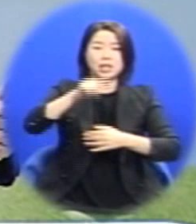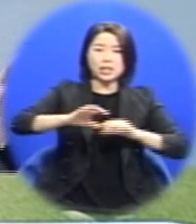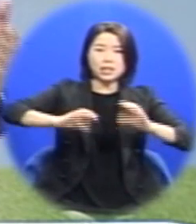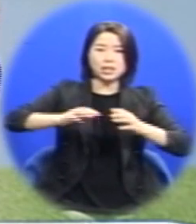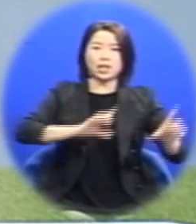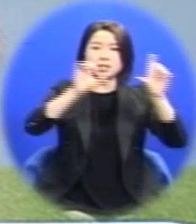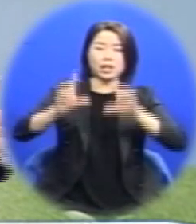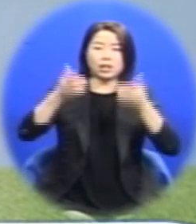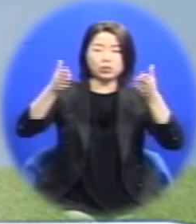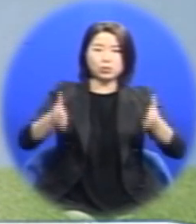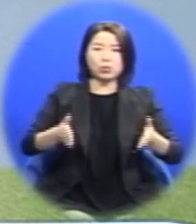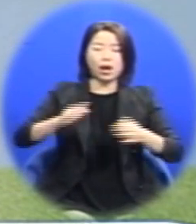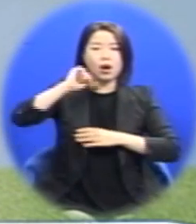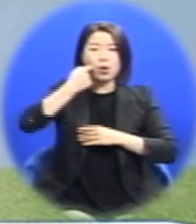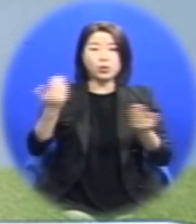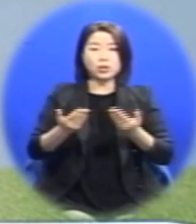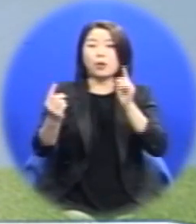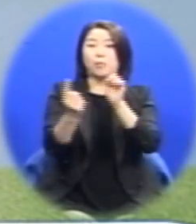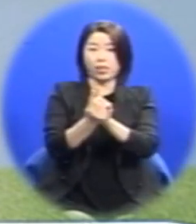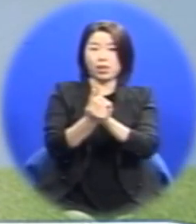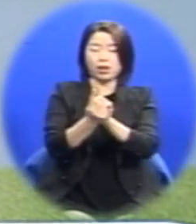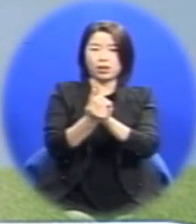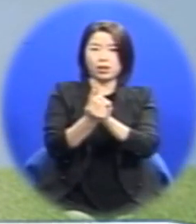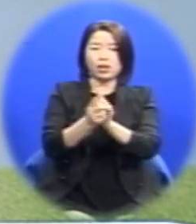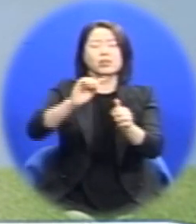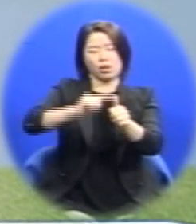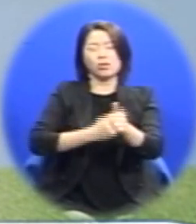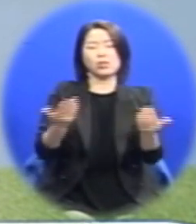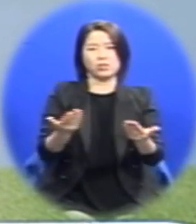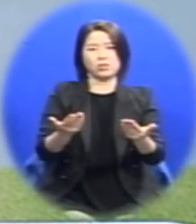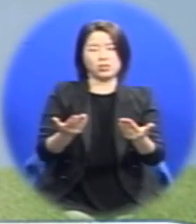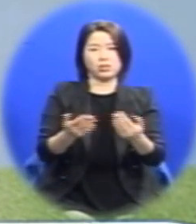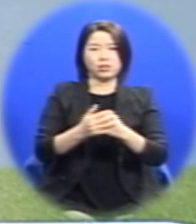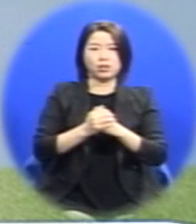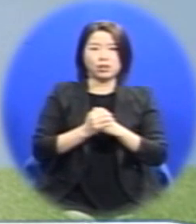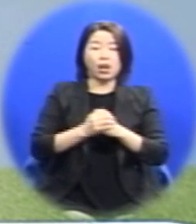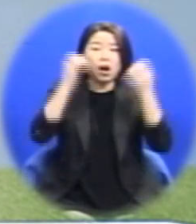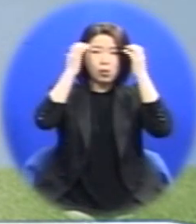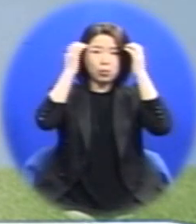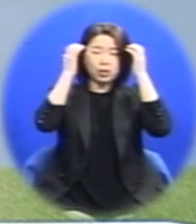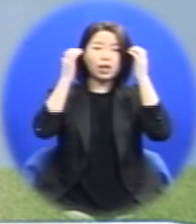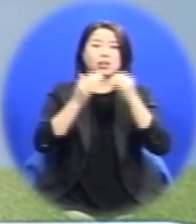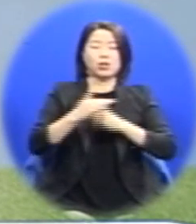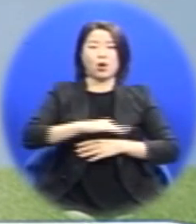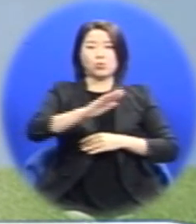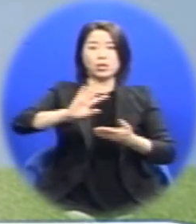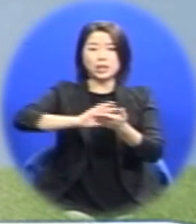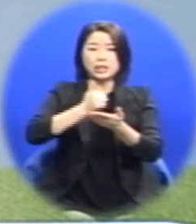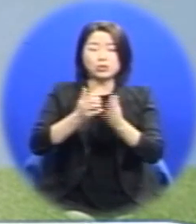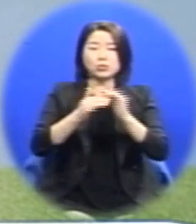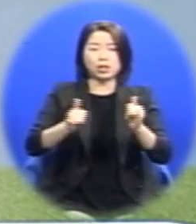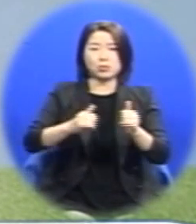동안에 어려운 일을 만났어요. 당연한 일이죠. 고난이 우리